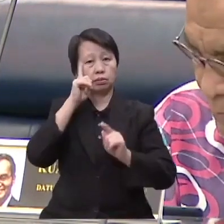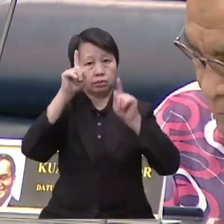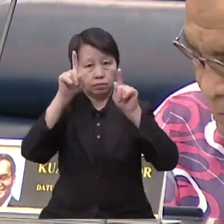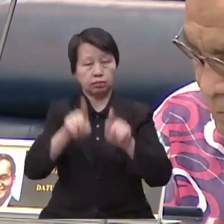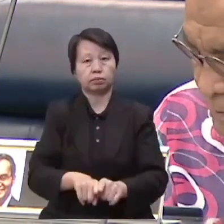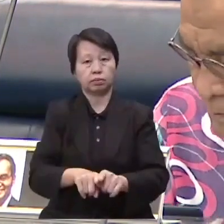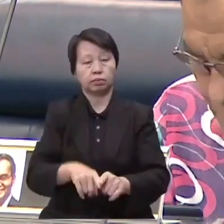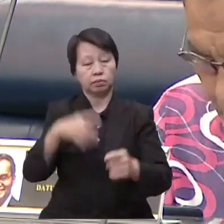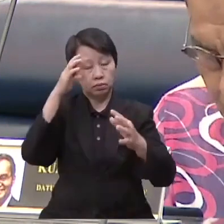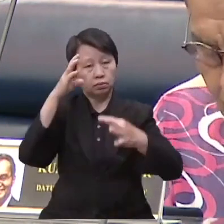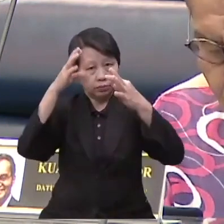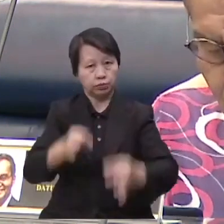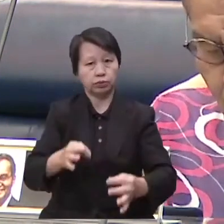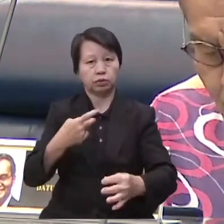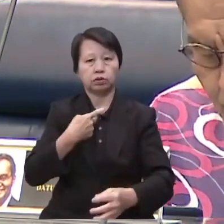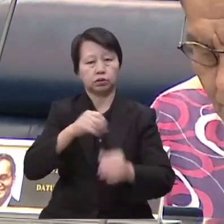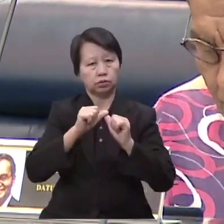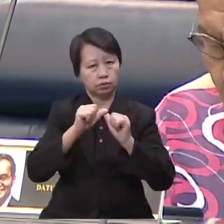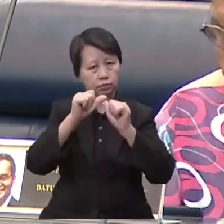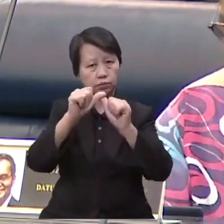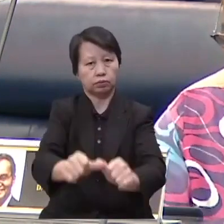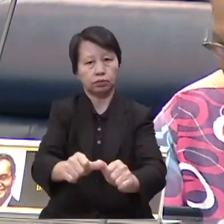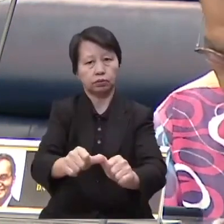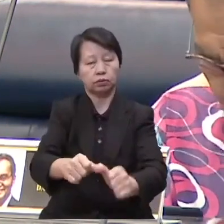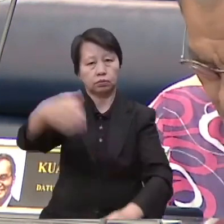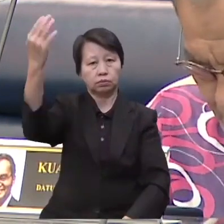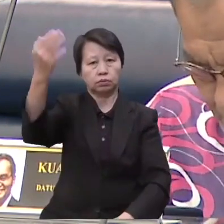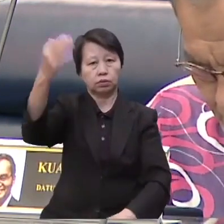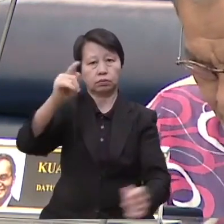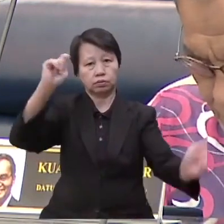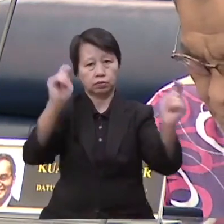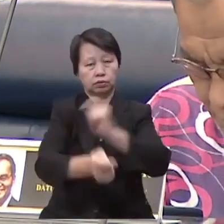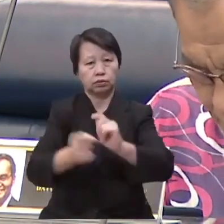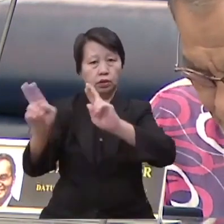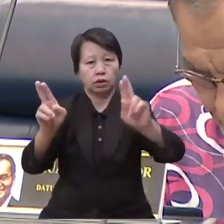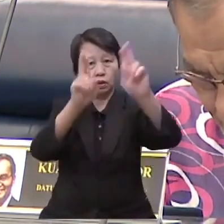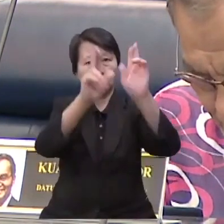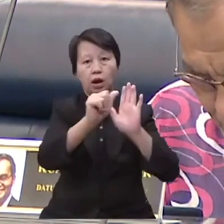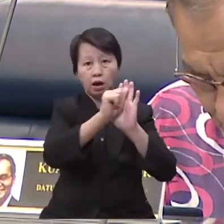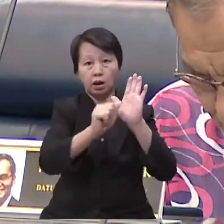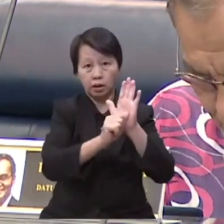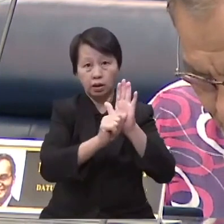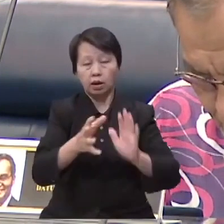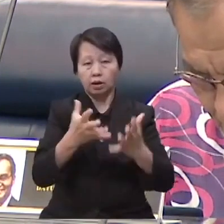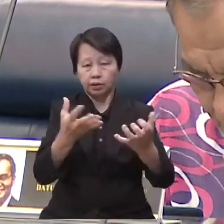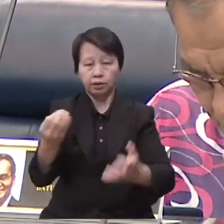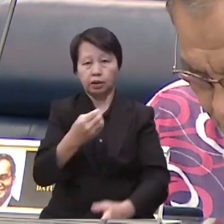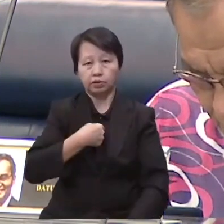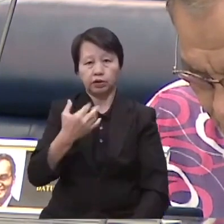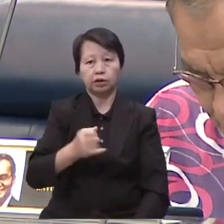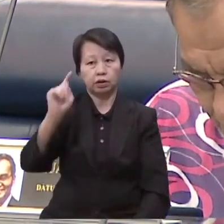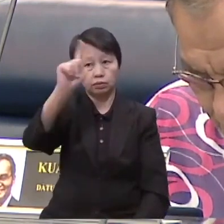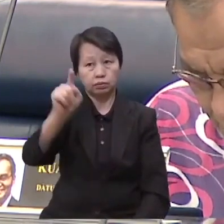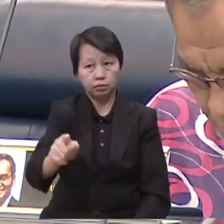untuk kita teruskan untuk membentangkan transpoundy ha act dan juga saya nak tanya menteri Adakah